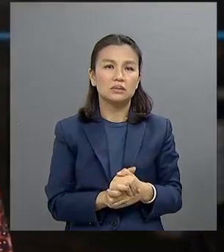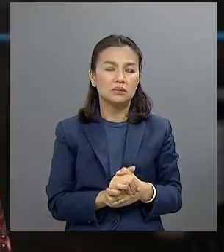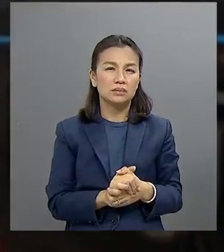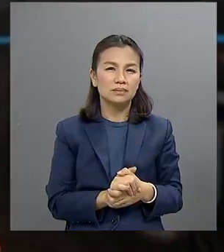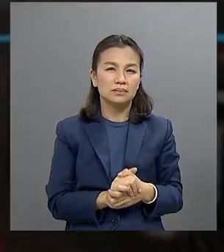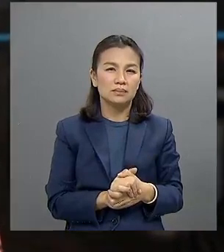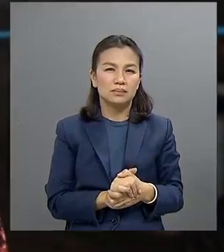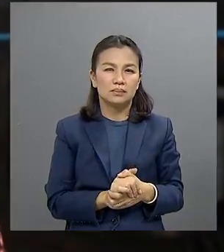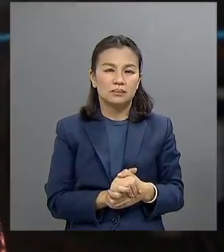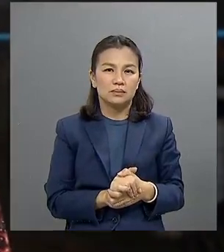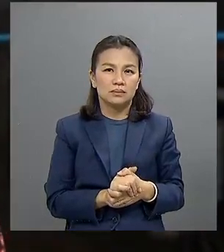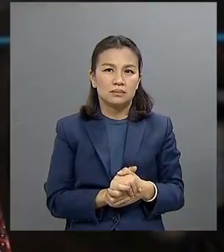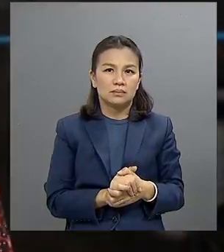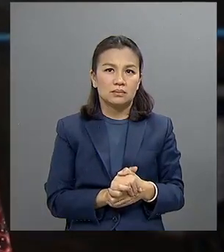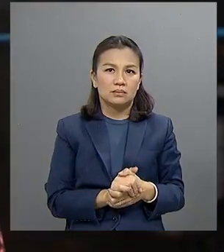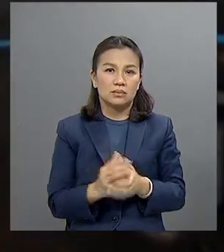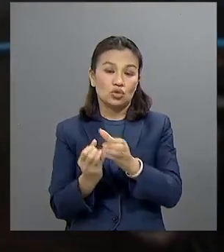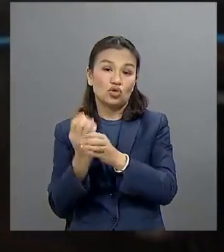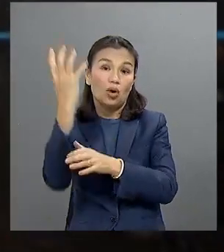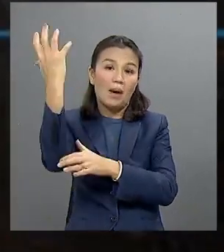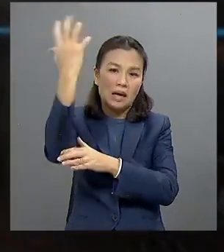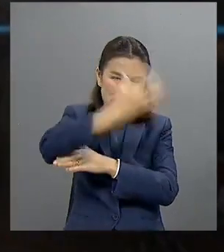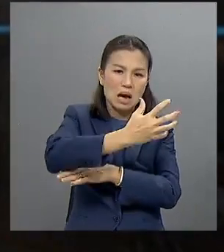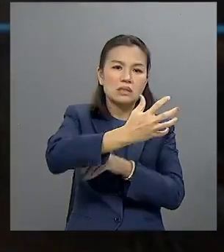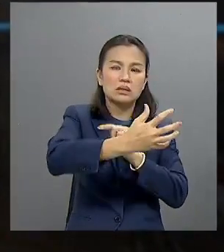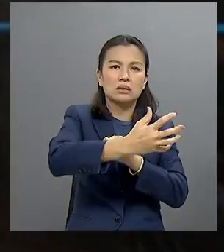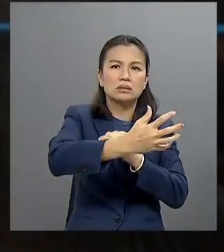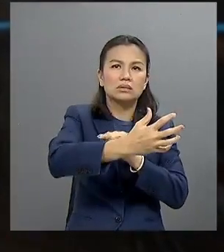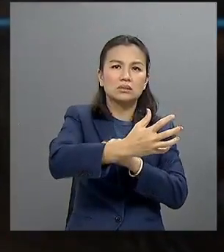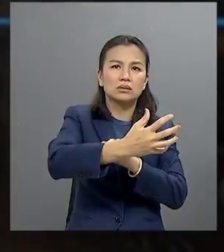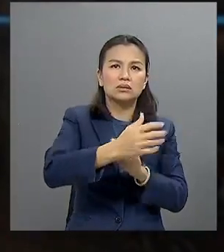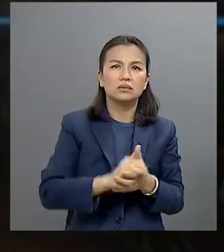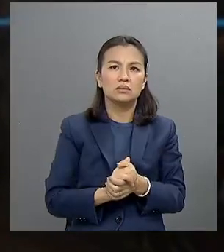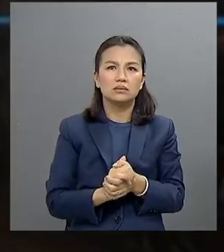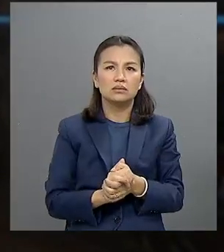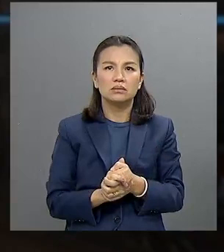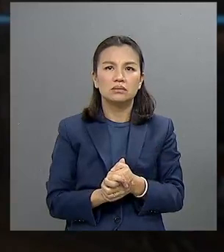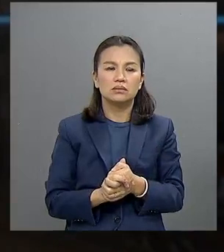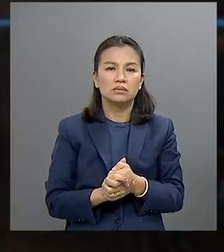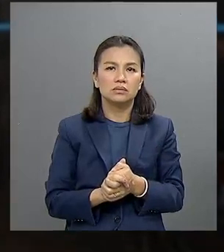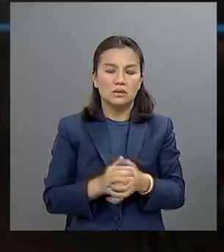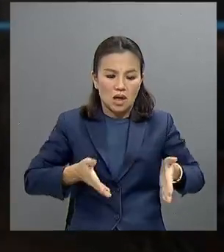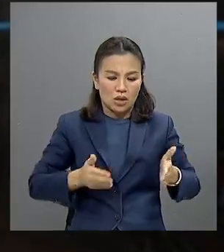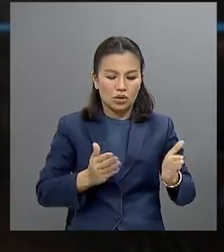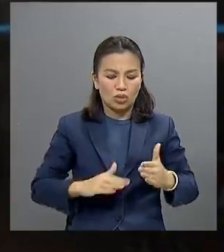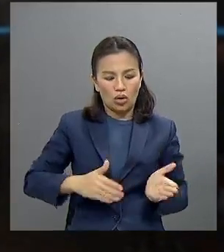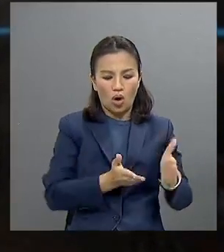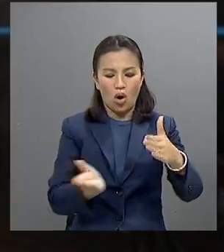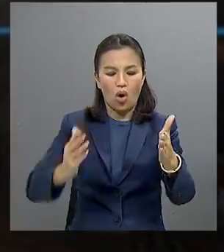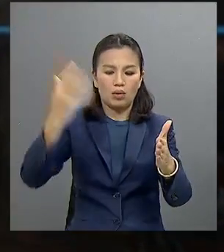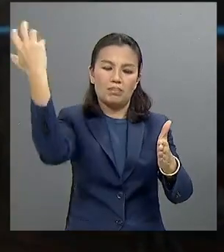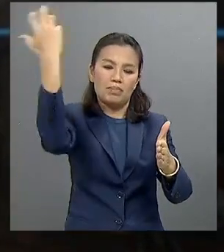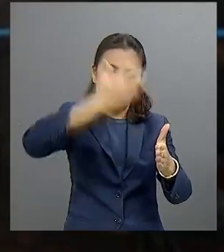เป็นต้นไม้ใหญ ่ต้นไม้ใหญ่ไม้ผลต้นไม้ใหญ่เลยขวางทาง ครับแล้ว